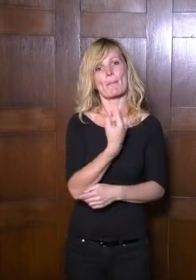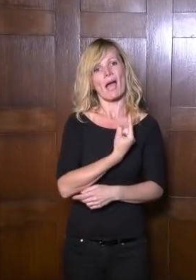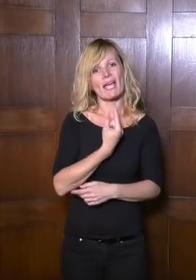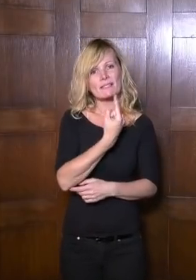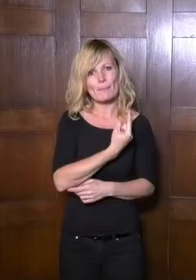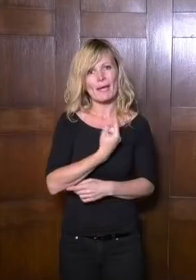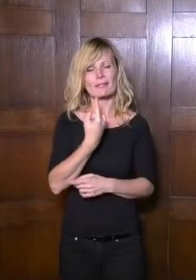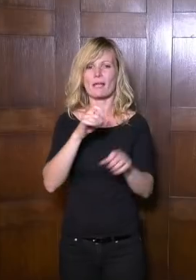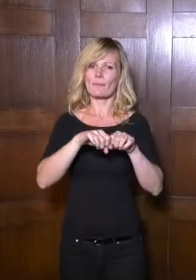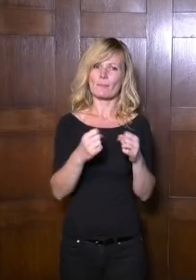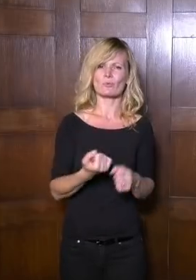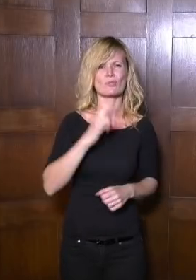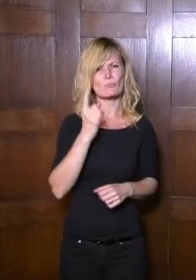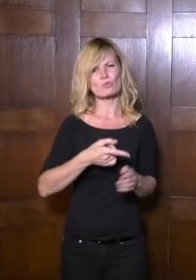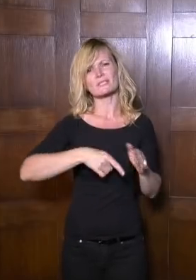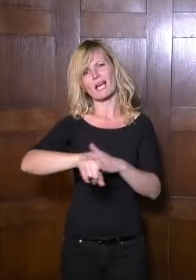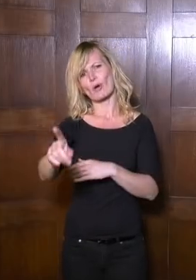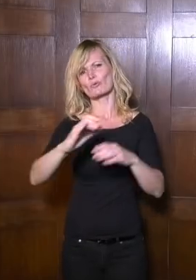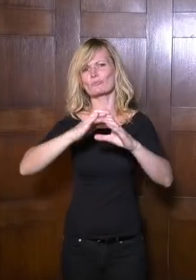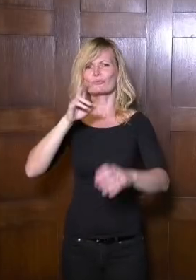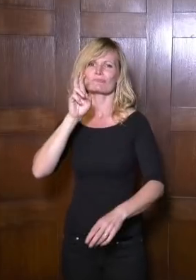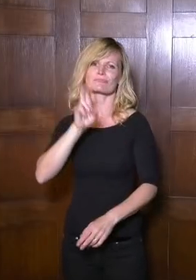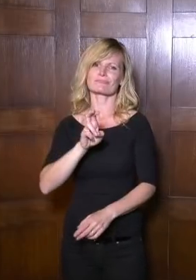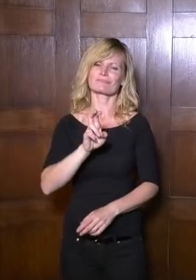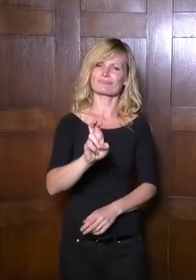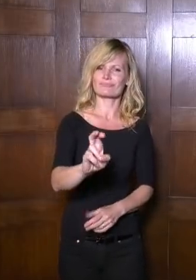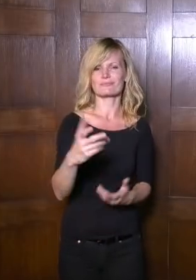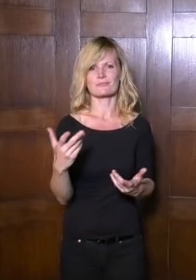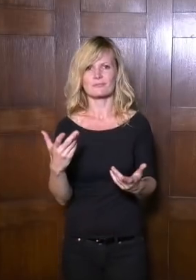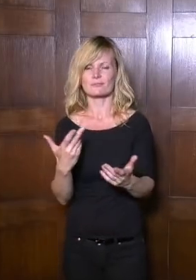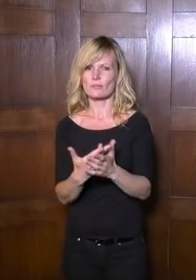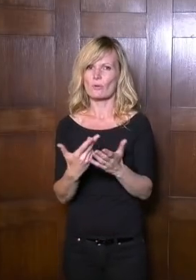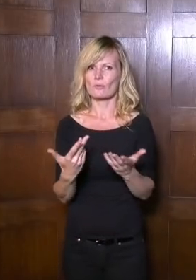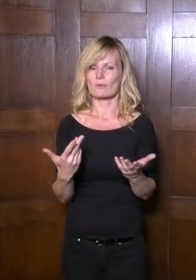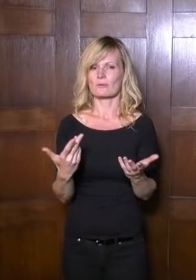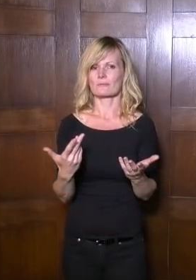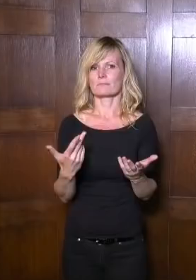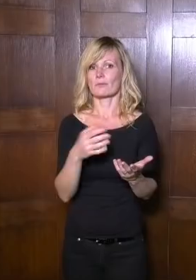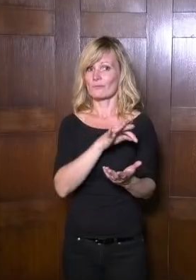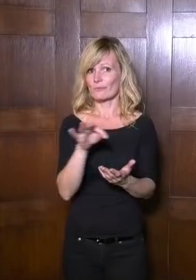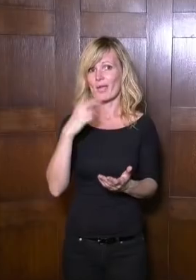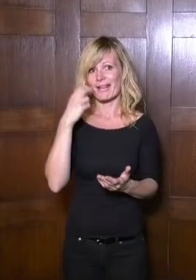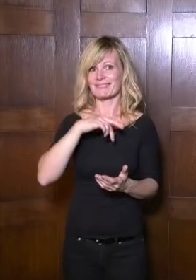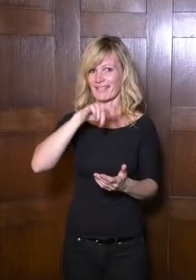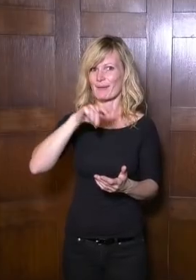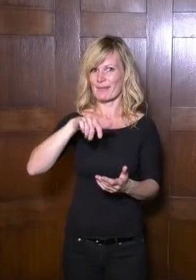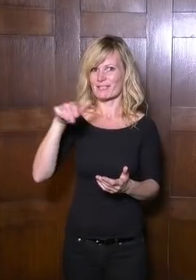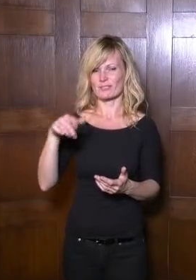daran geht, die mal raus muss, die das auch nicht mehr kann. Es geht ja jetzt nicht bloß um uns Unternehmer, sondern auch an die älteren Menschen, die